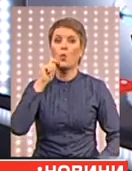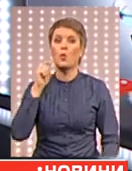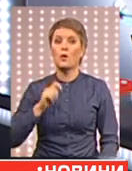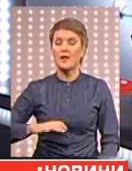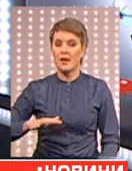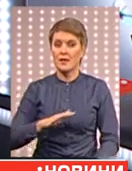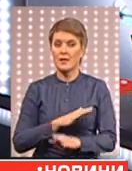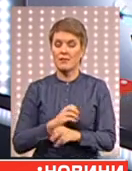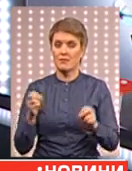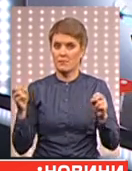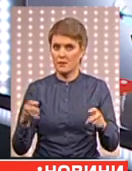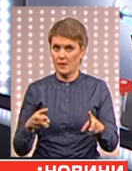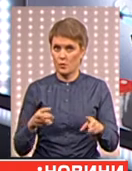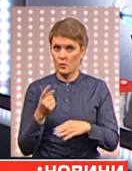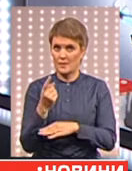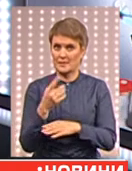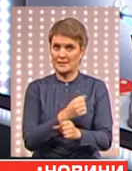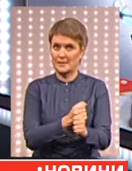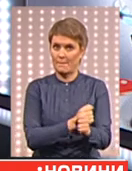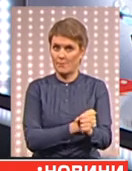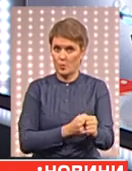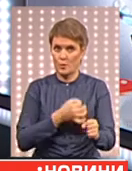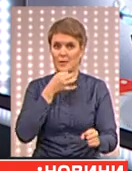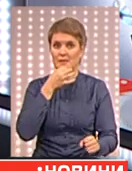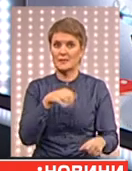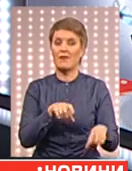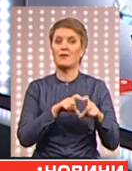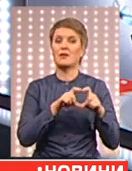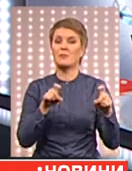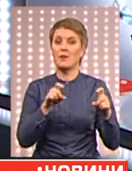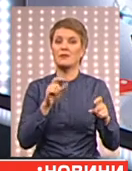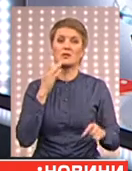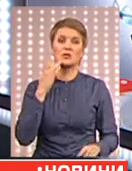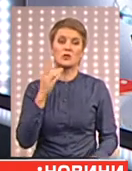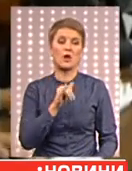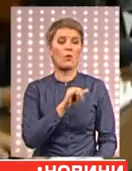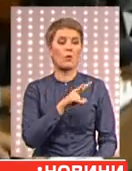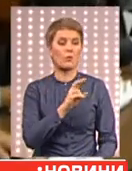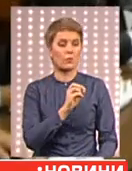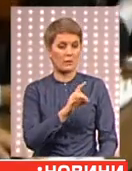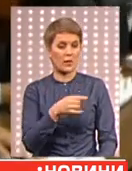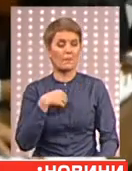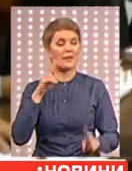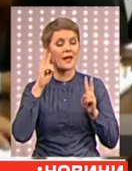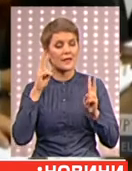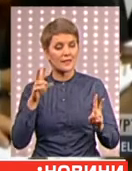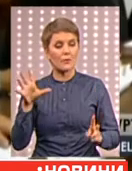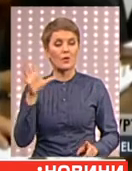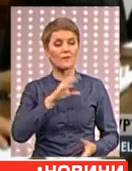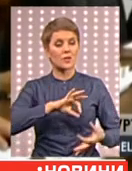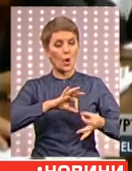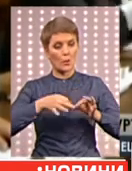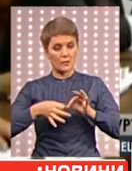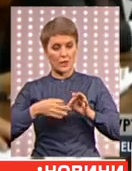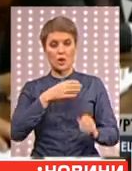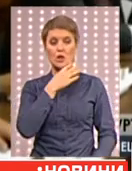«Голосові Америки» заявив спецпредставник Державного департаменту США Курт Волкер. Ми не знаємо усіх обставин.